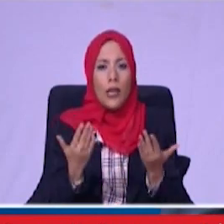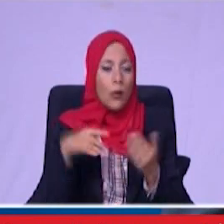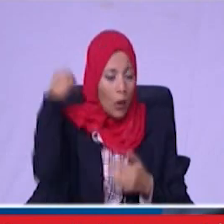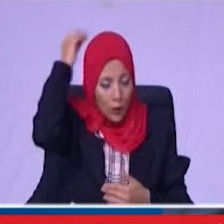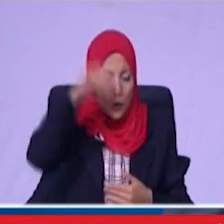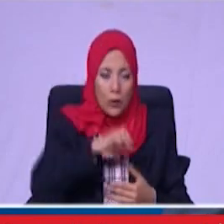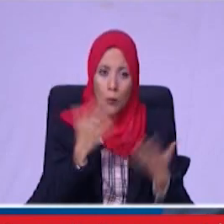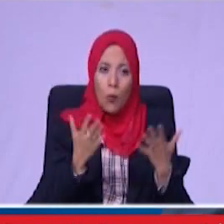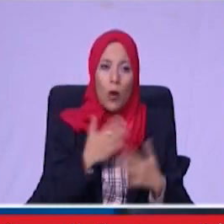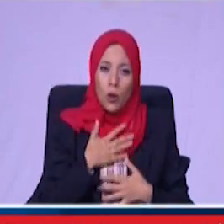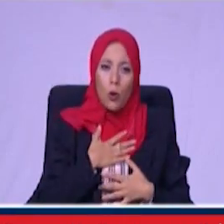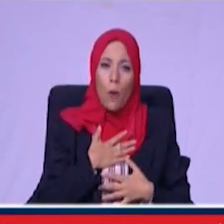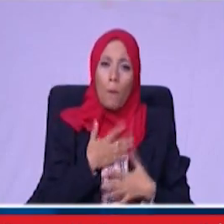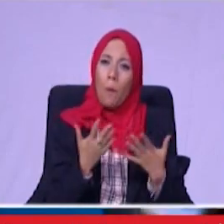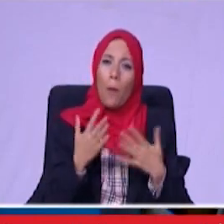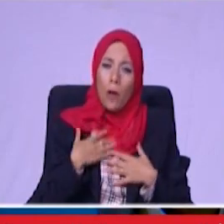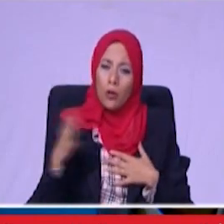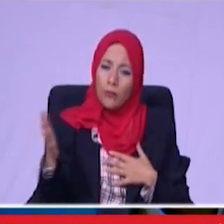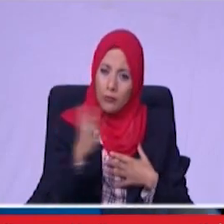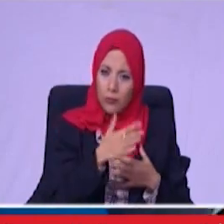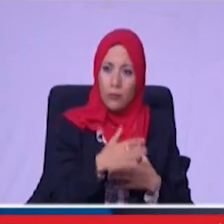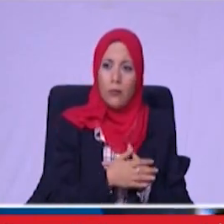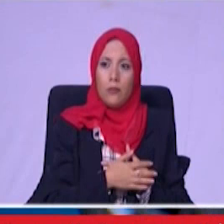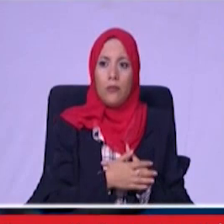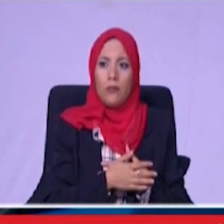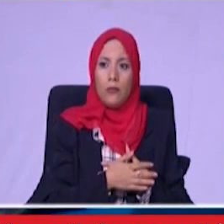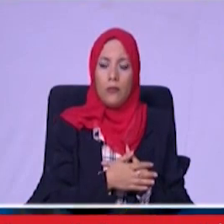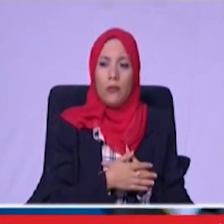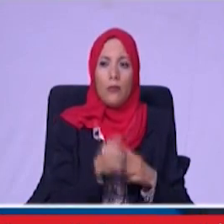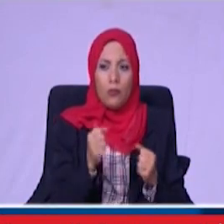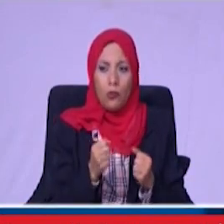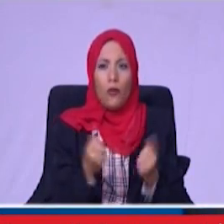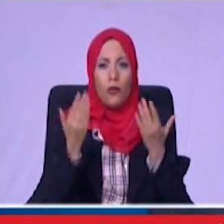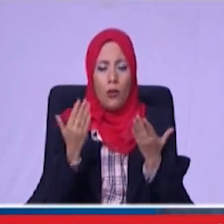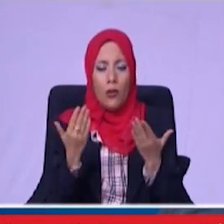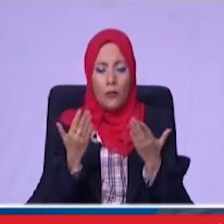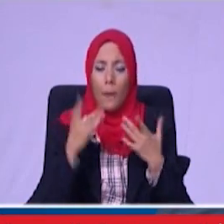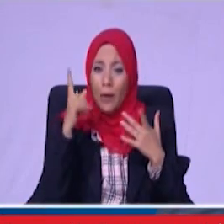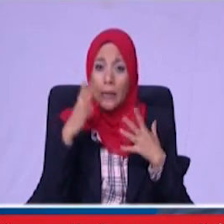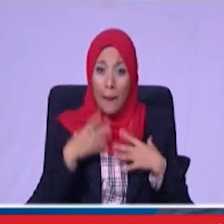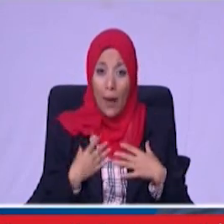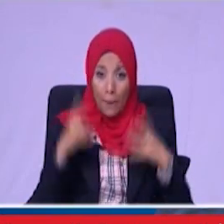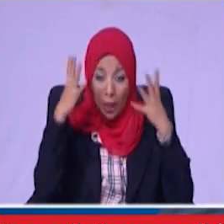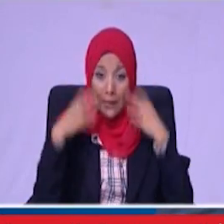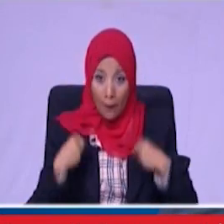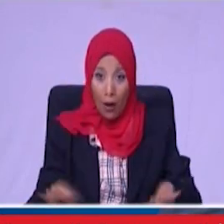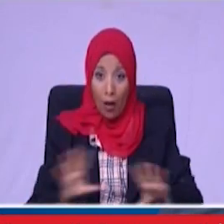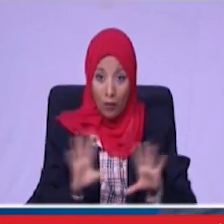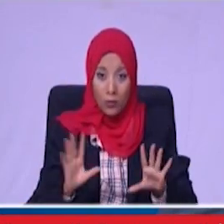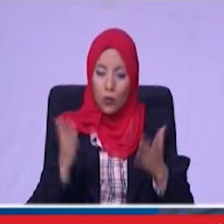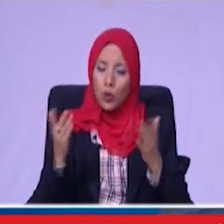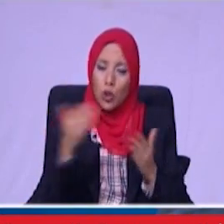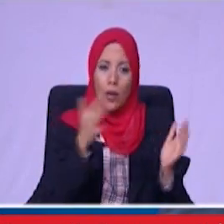صلى الله عليه وسلم اوقف غفرنا لهم ادخلهم الله الجنه الدليل